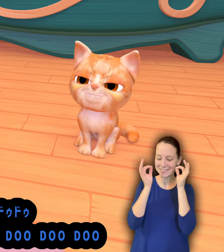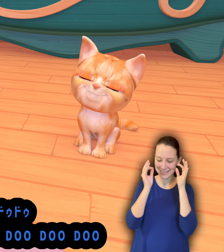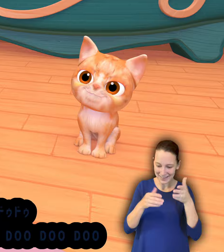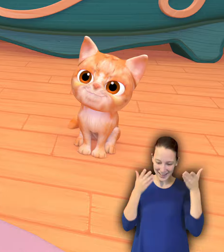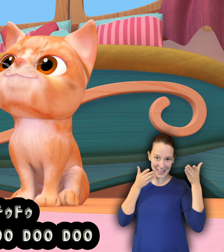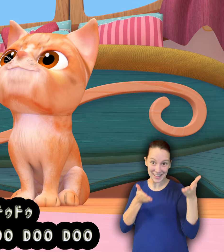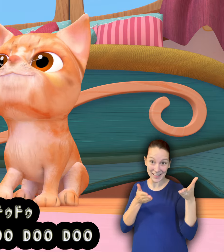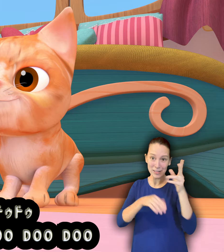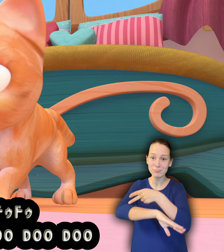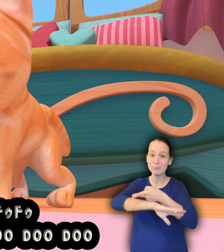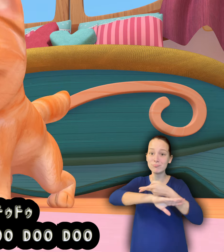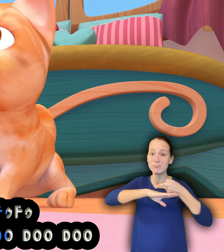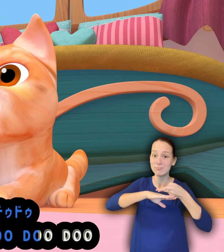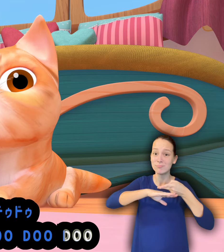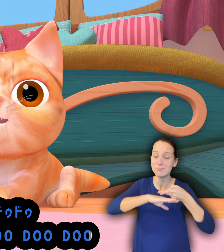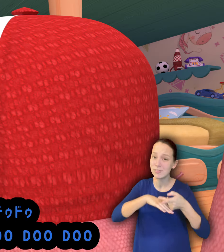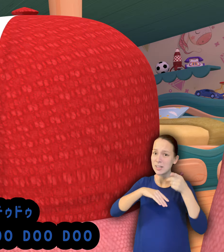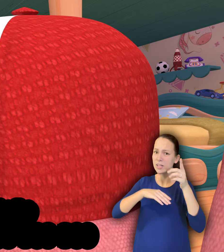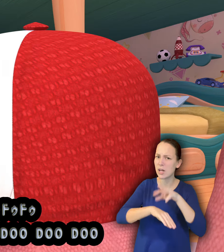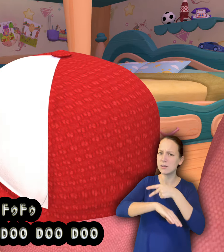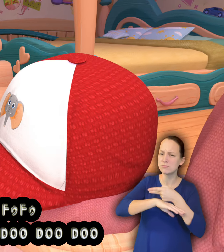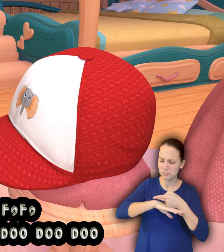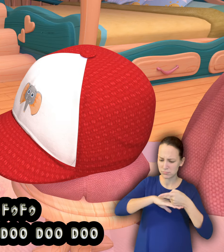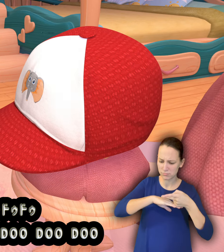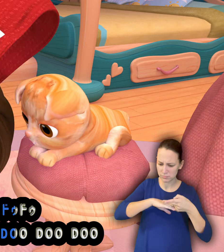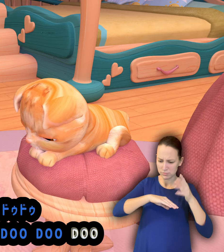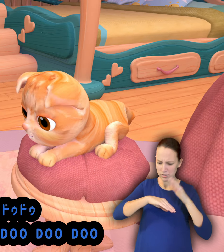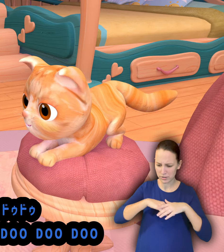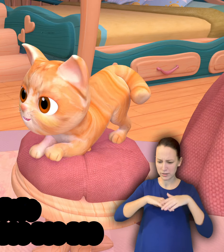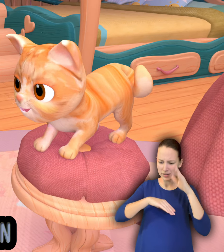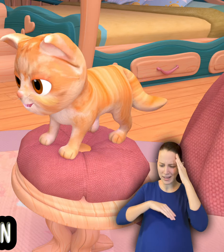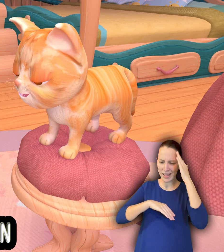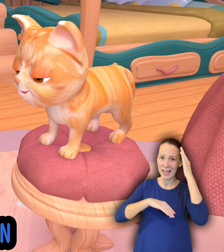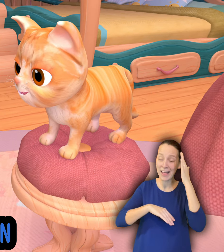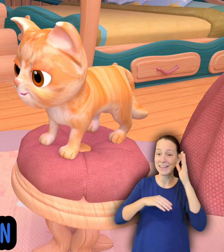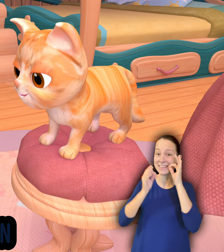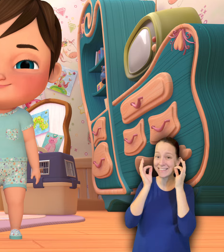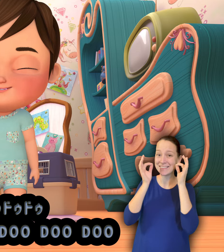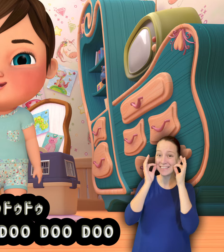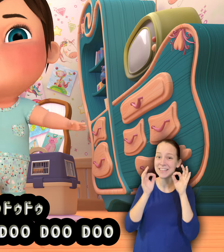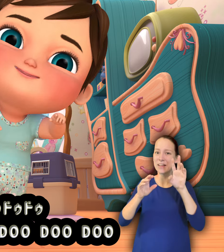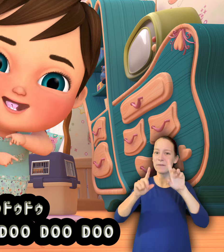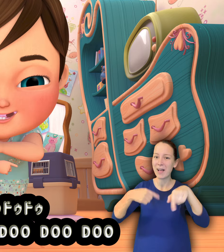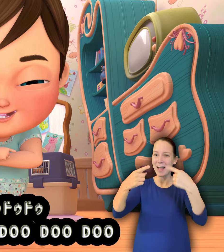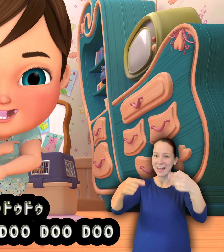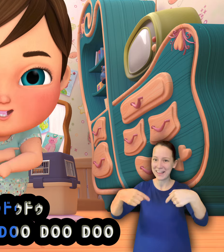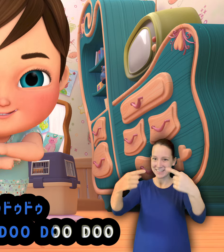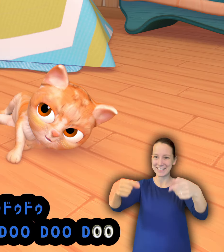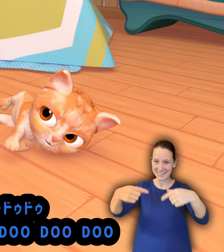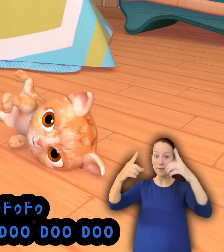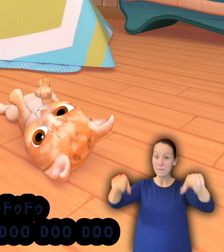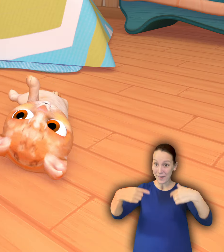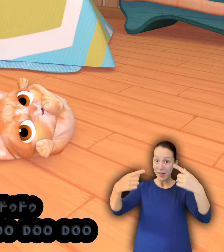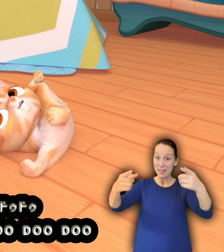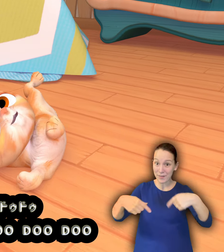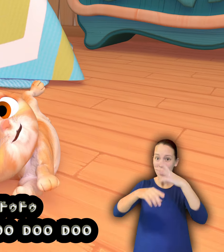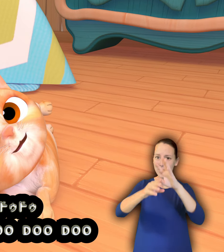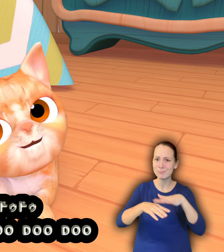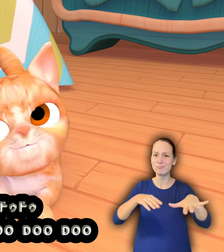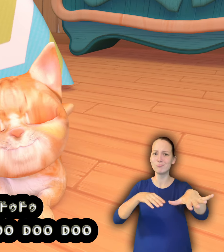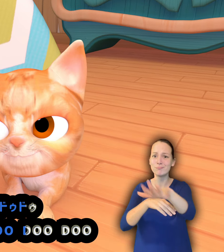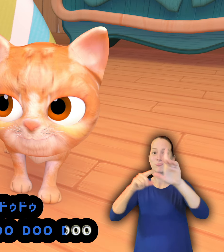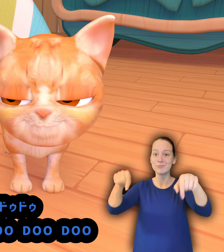の上に座ってる猫ちゃん床の